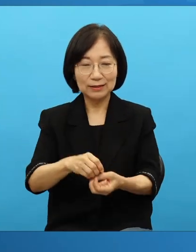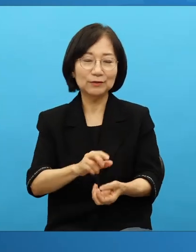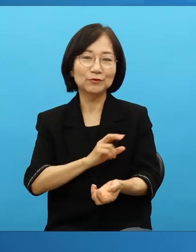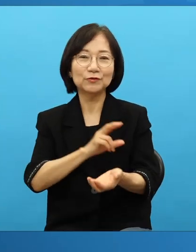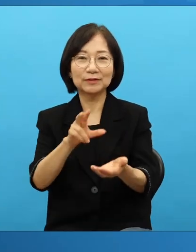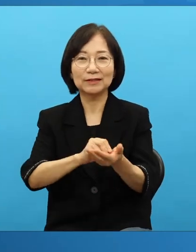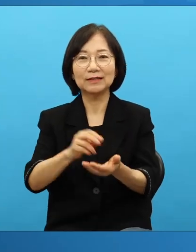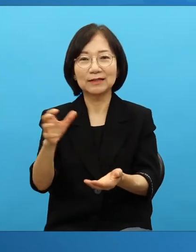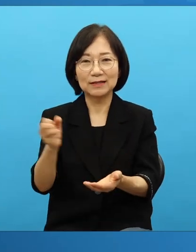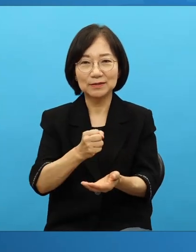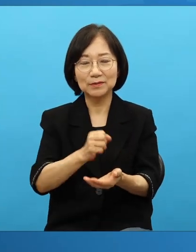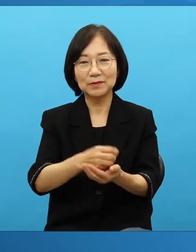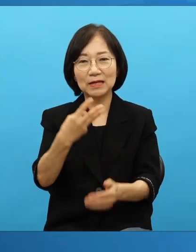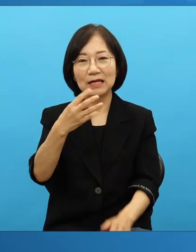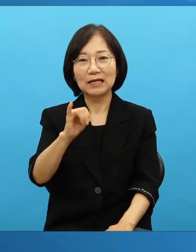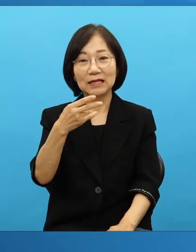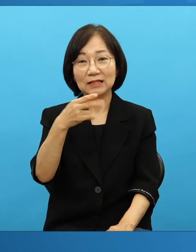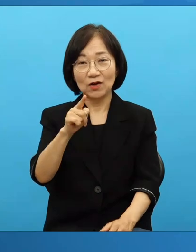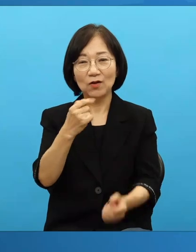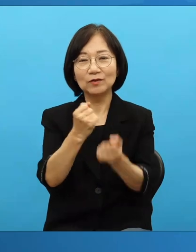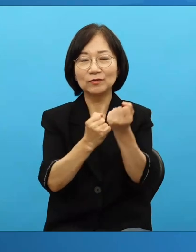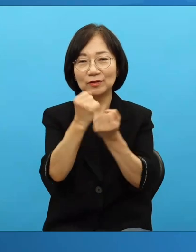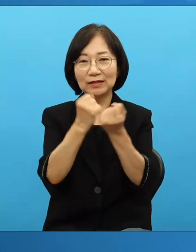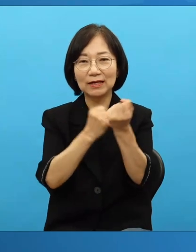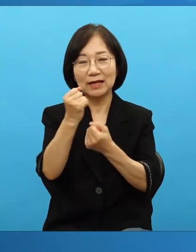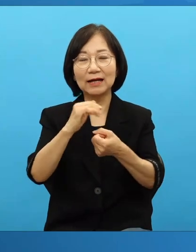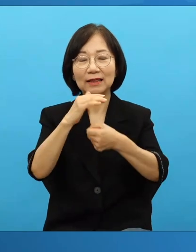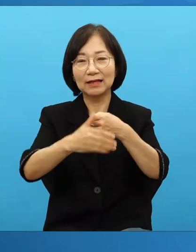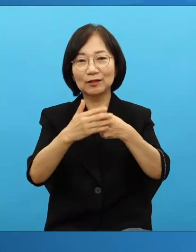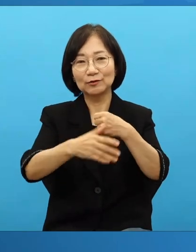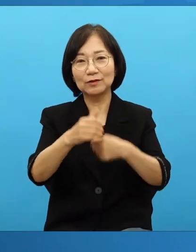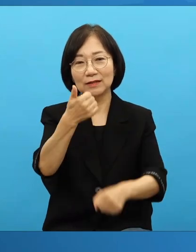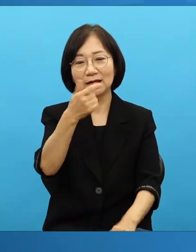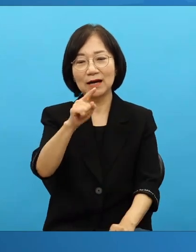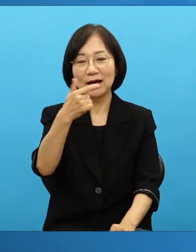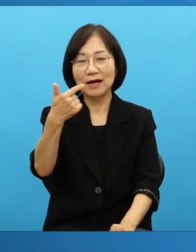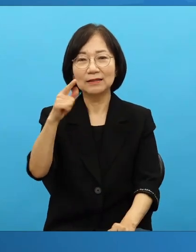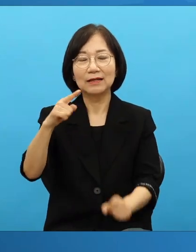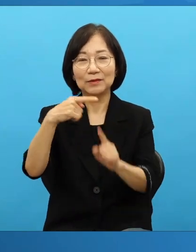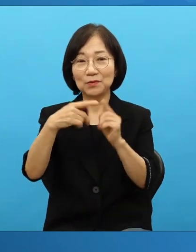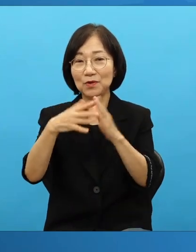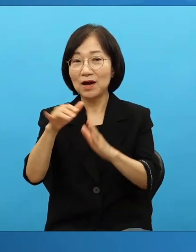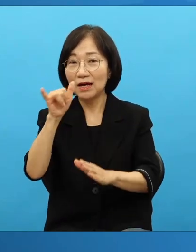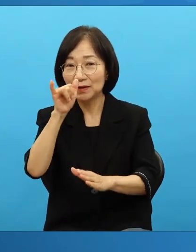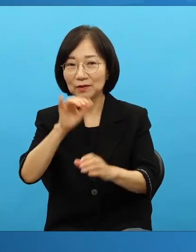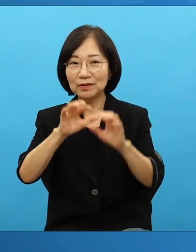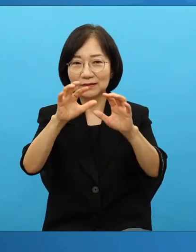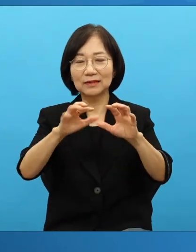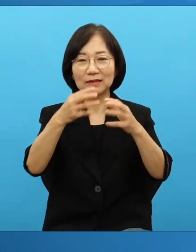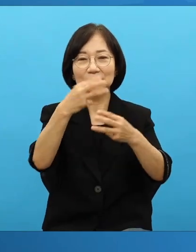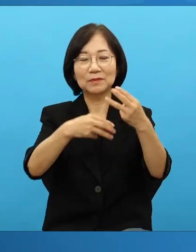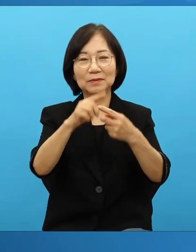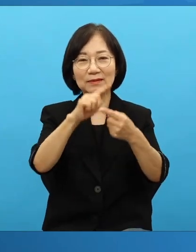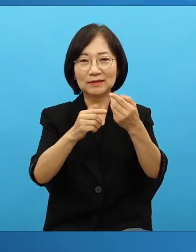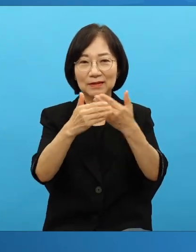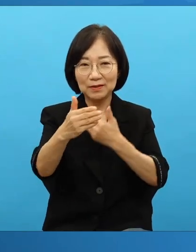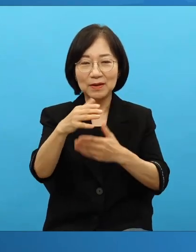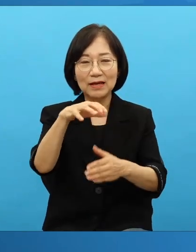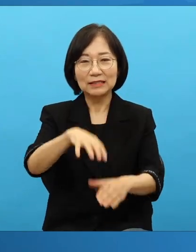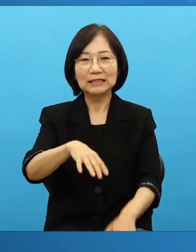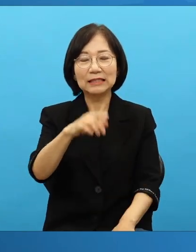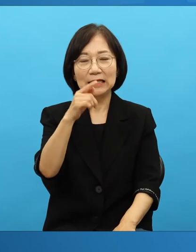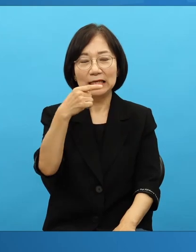대구 하나교회에서 진행되는 세계 렘넌트 리더 수련회, 7월 30일 화요일부터 8월 2일 금요일까지 3박 4일 동안 일산